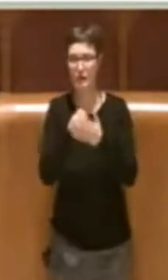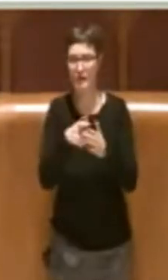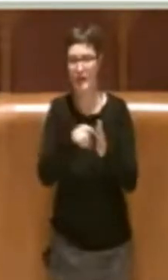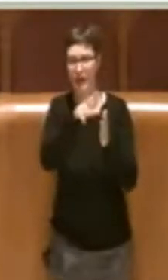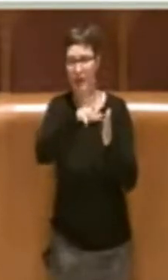Grazie.